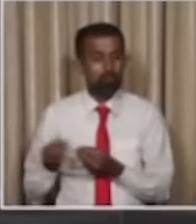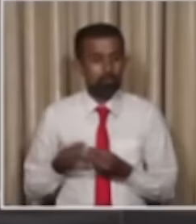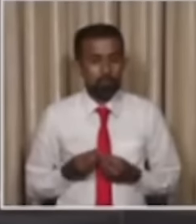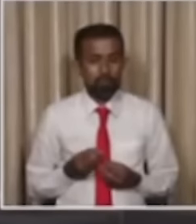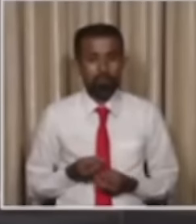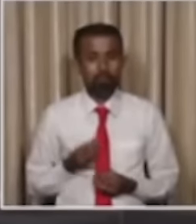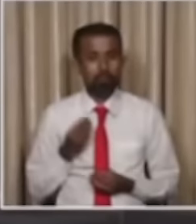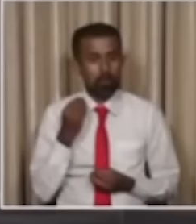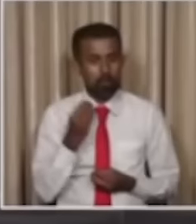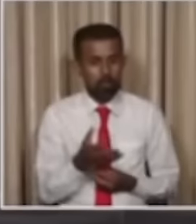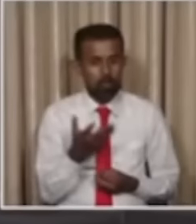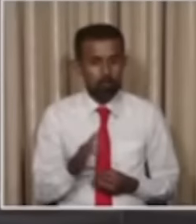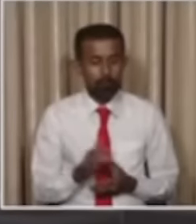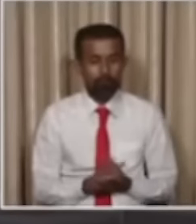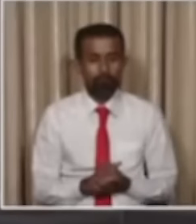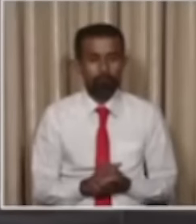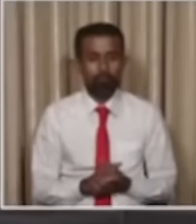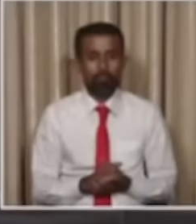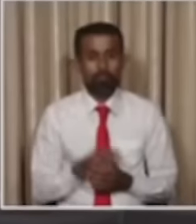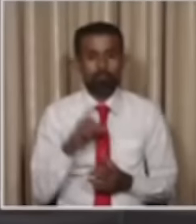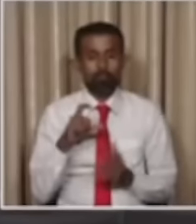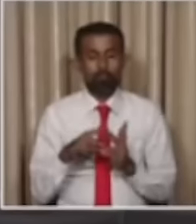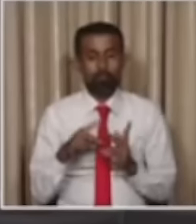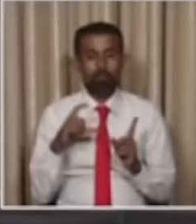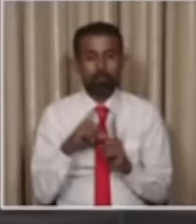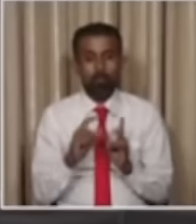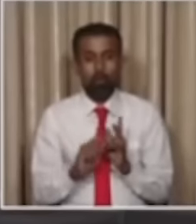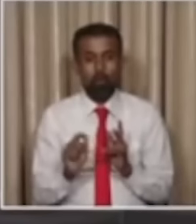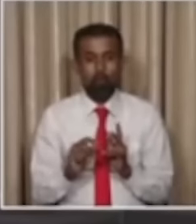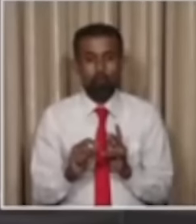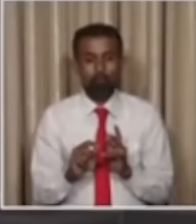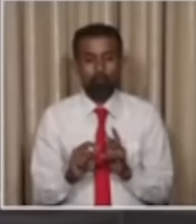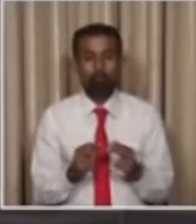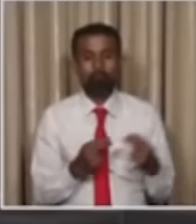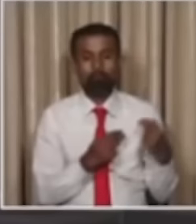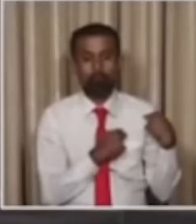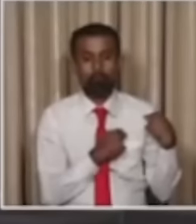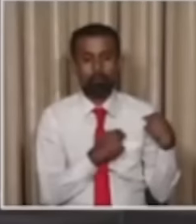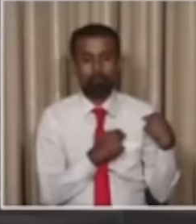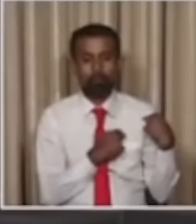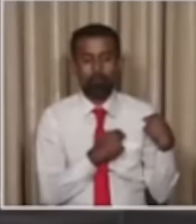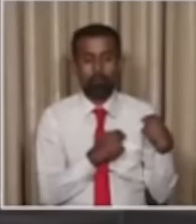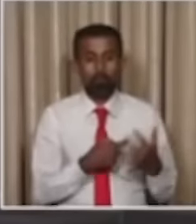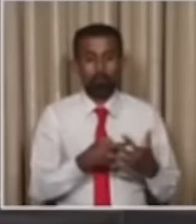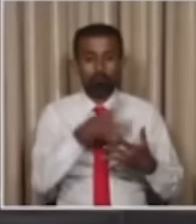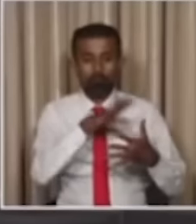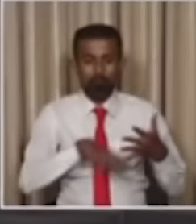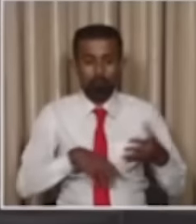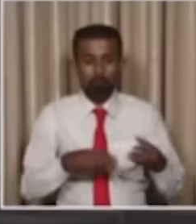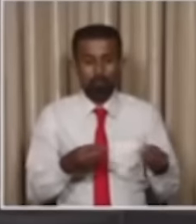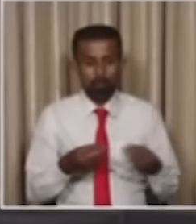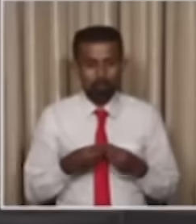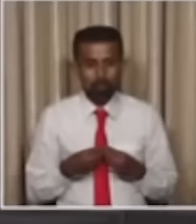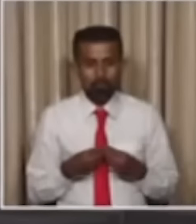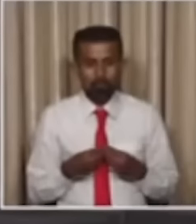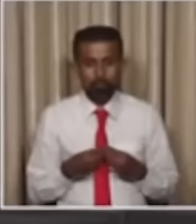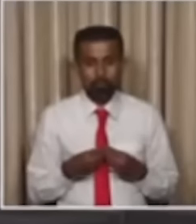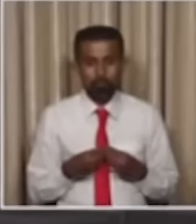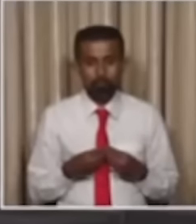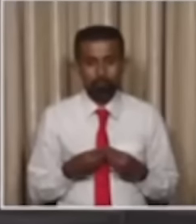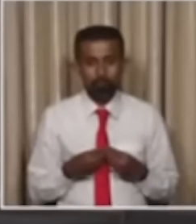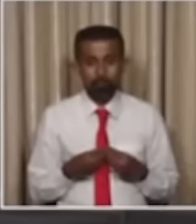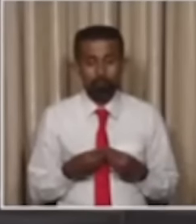ඉදිරිපත් කර ඇත. ඒ අනුව අපරාධ පරීක්ෂණ දෙපාර්තමේන්තුවේ වගකීම් වනුයේ එම වාර්තා ලබා